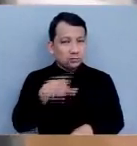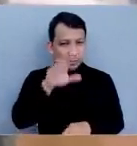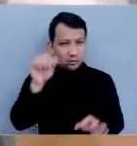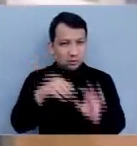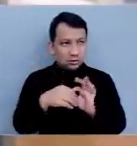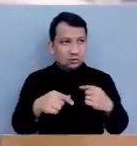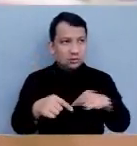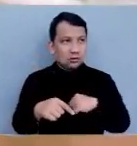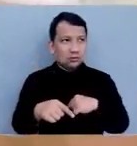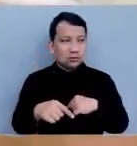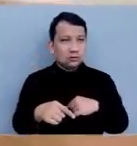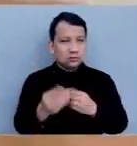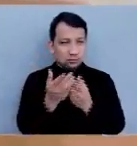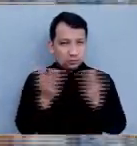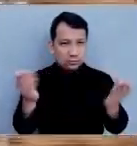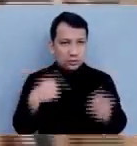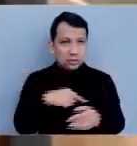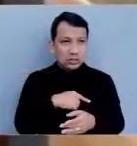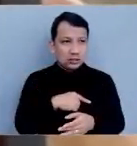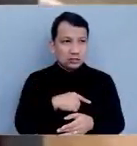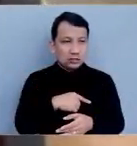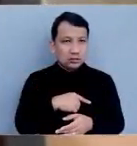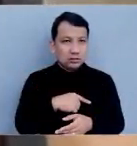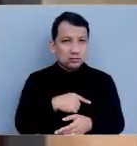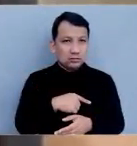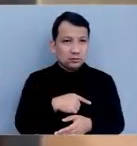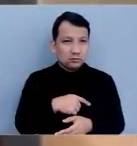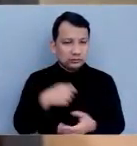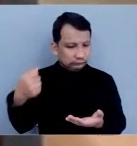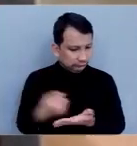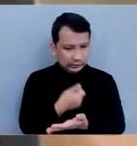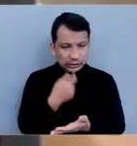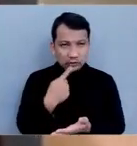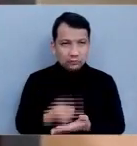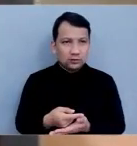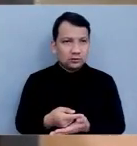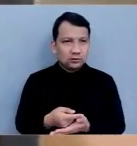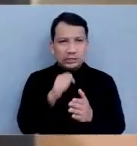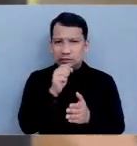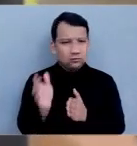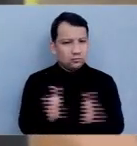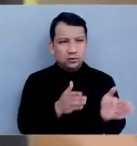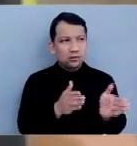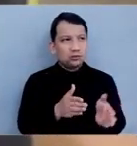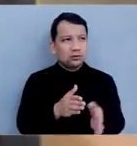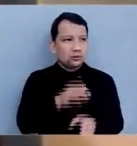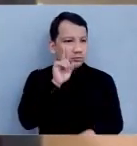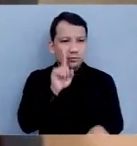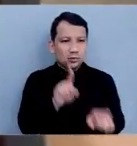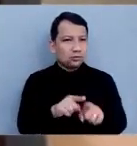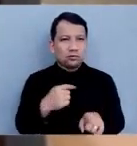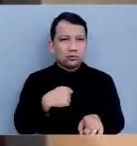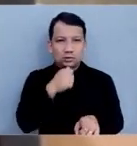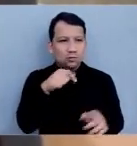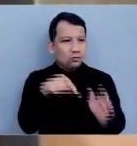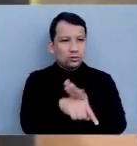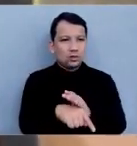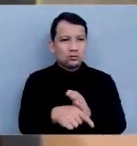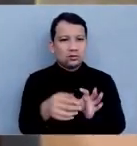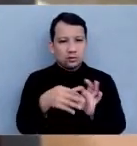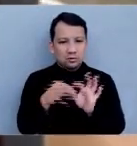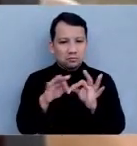ang pagsisisi ng suspect. Hindi ko plinano napatayin ang aking kapatid. Magkakamag-anak